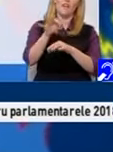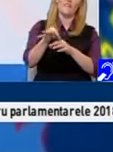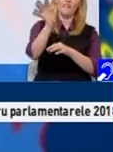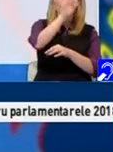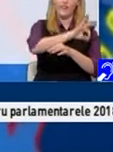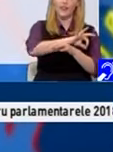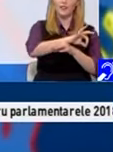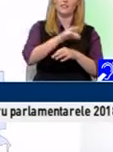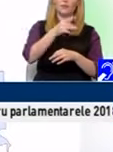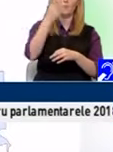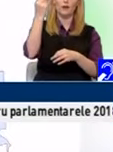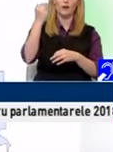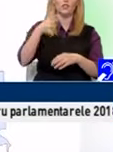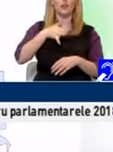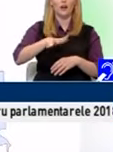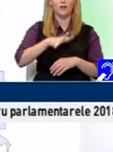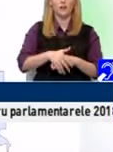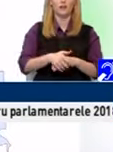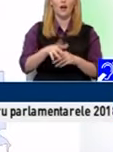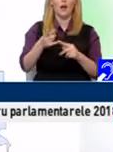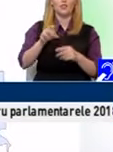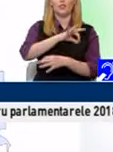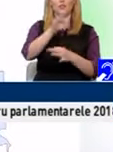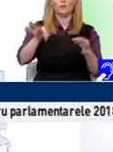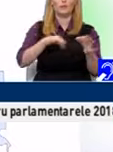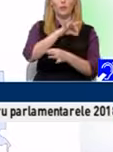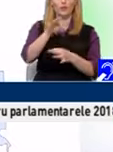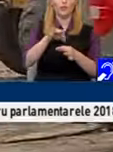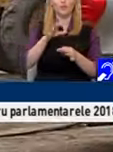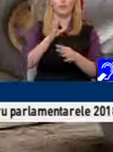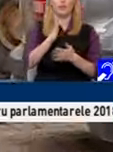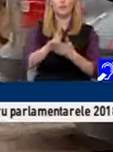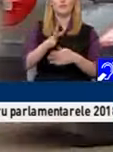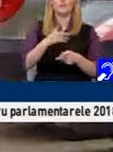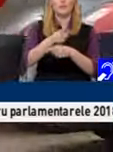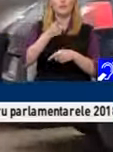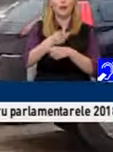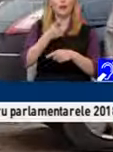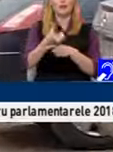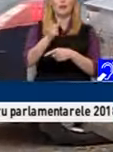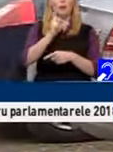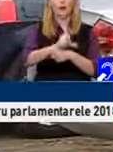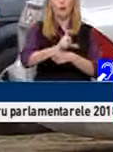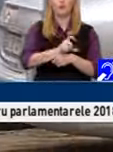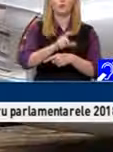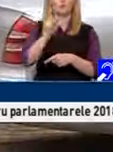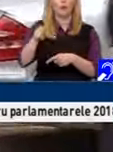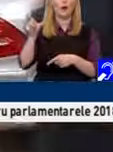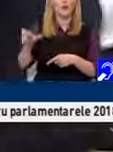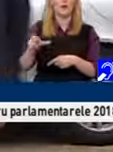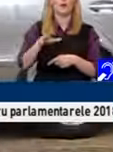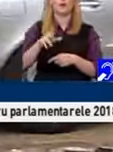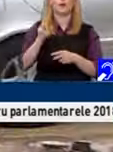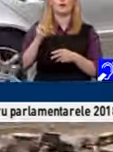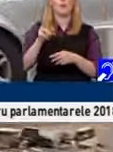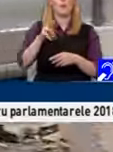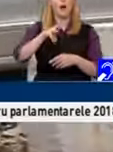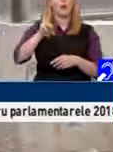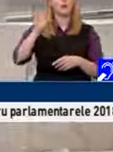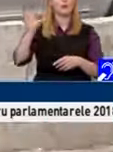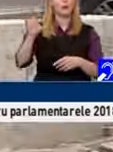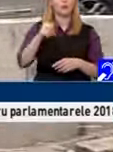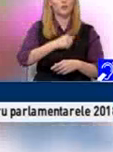pentru SUA și Canada. Da. Proiectul privind constituirea circumscripțiilor a fost criticat dur de liderii de opoziție. Indignată, Maia Sandu